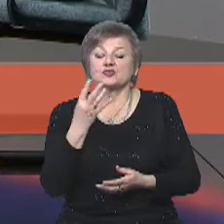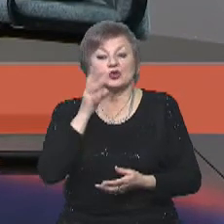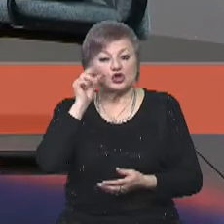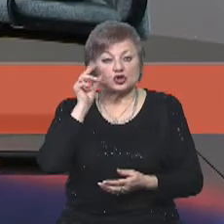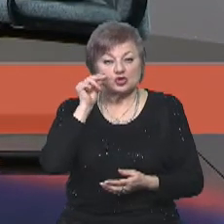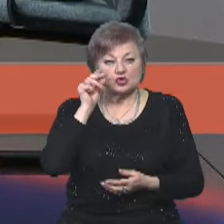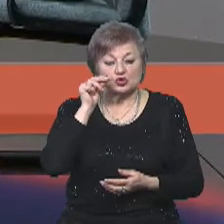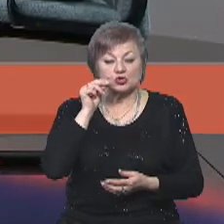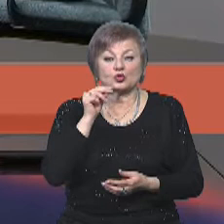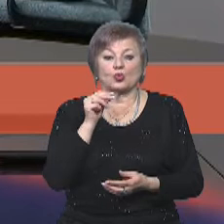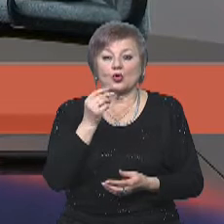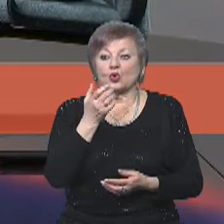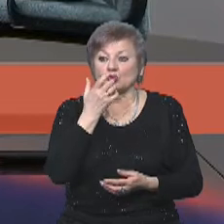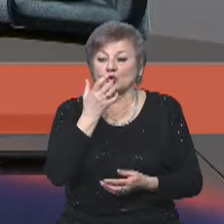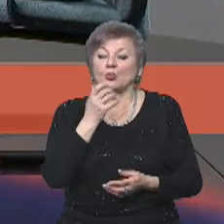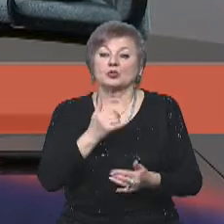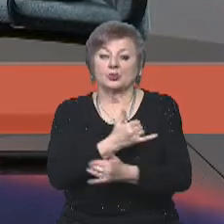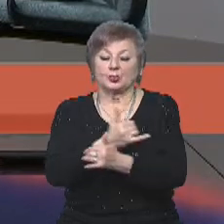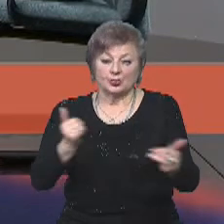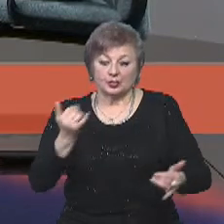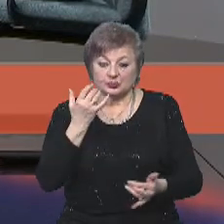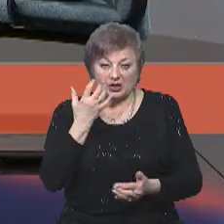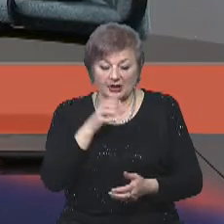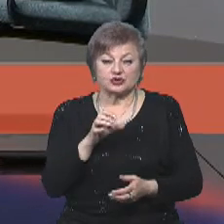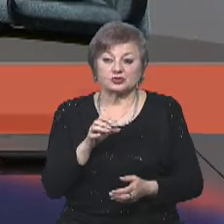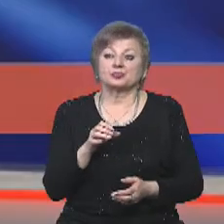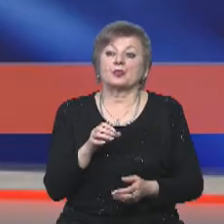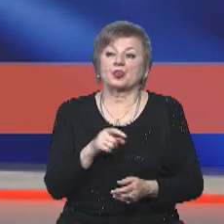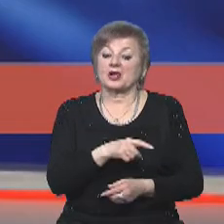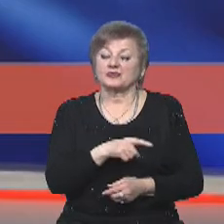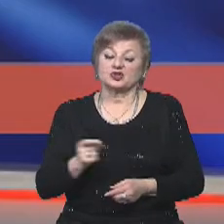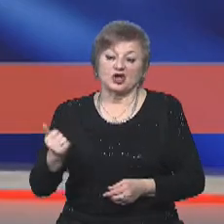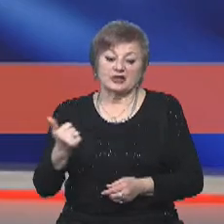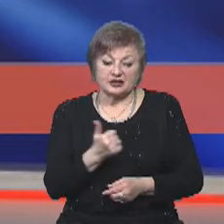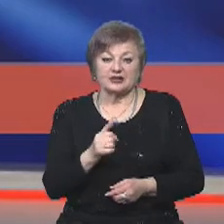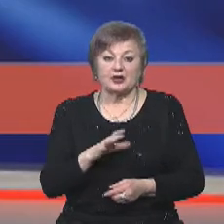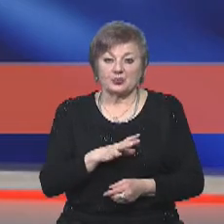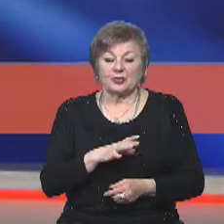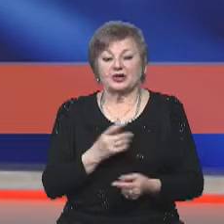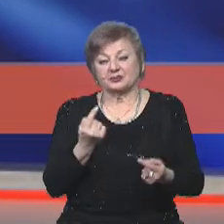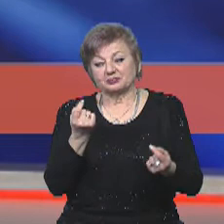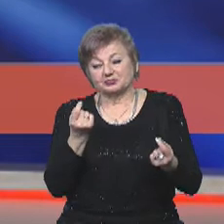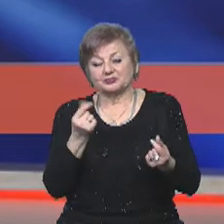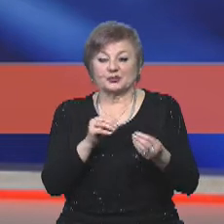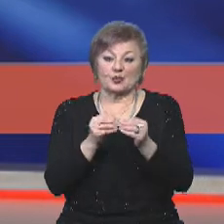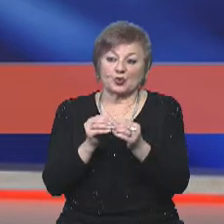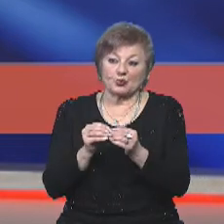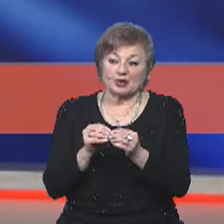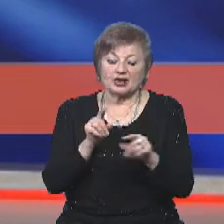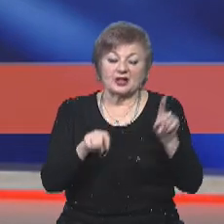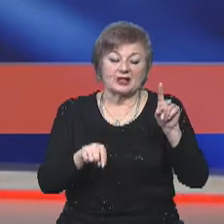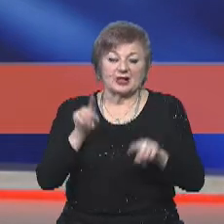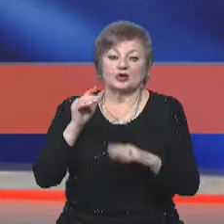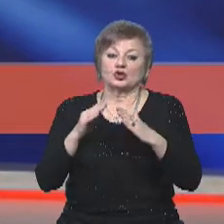число теплоноситель был подан на все дома. Ну, в течение недели были небольшие проблемы там на определенных